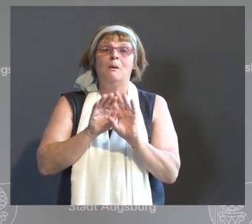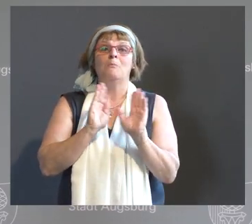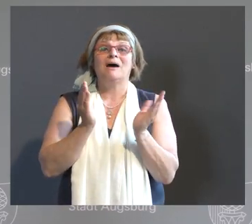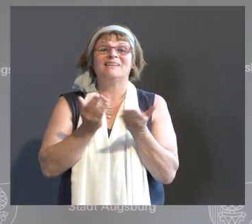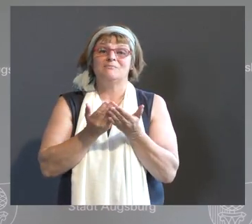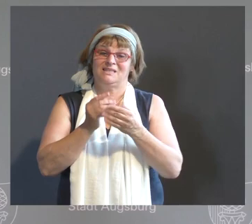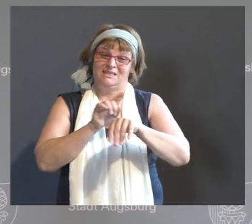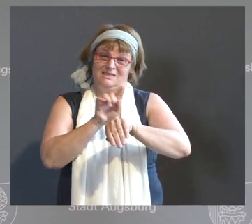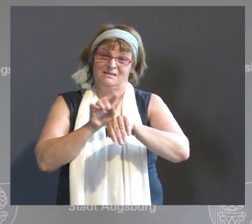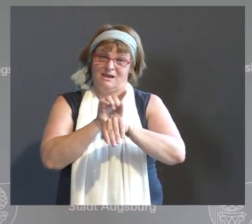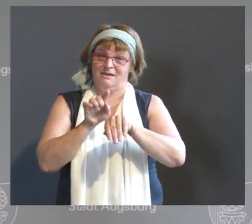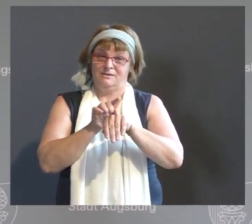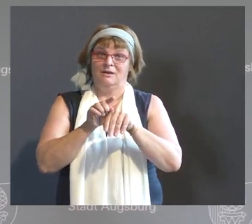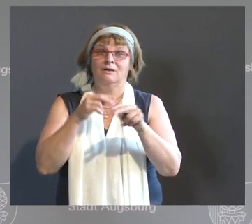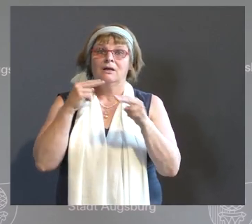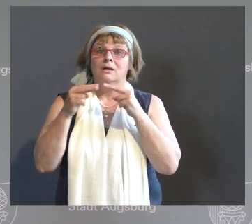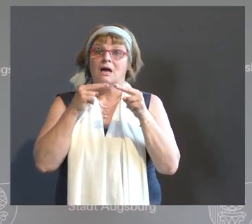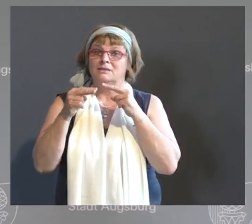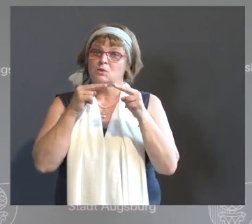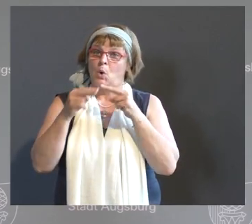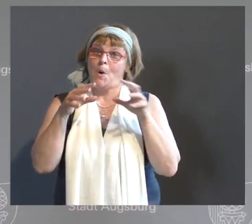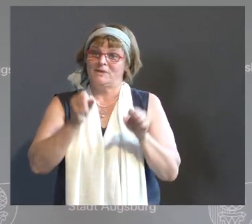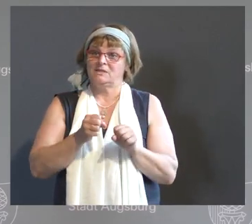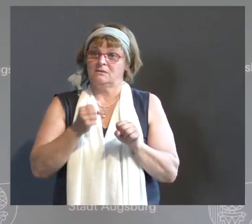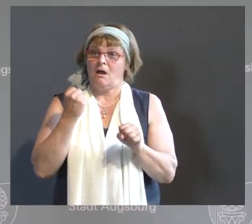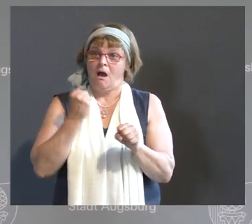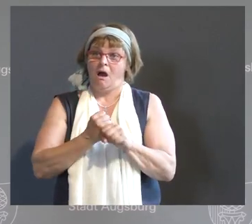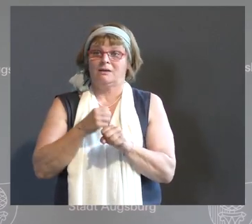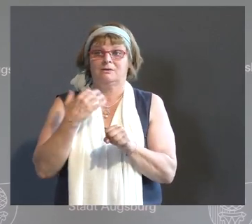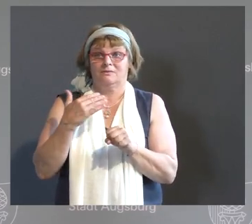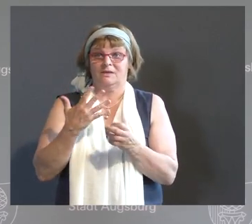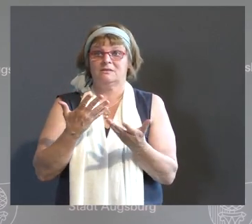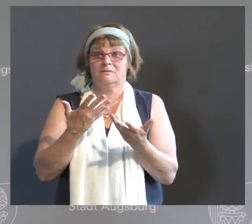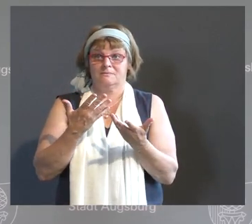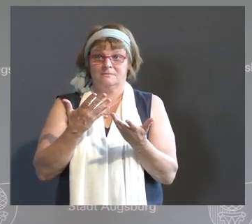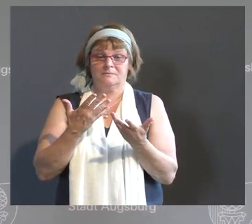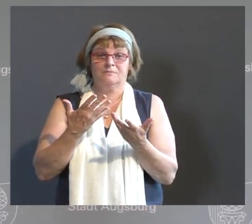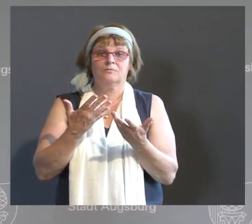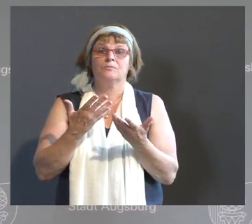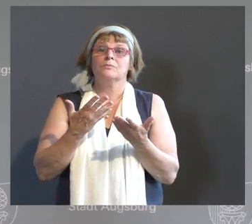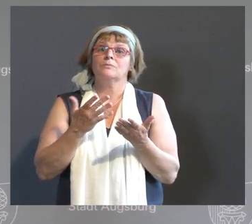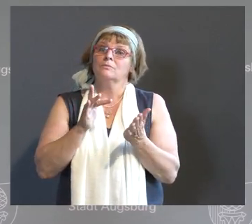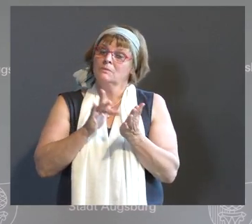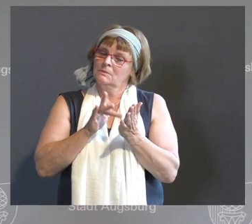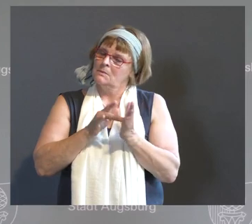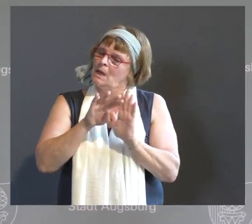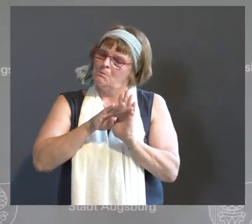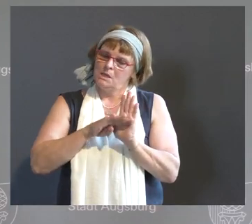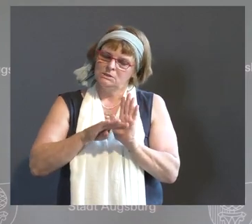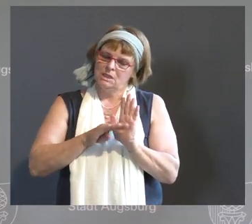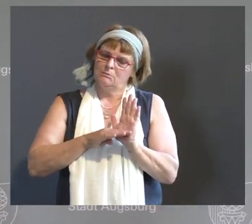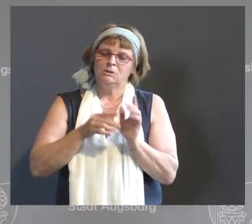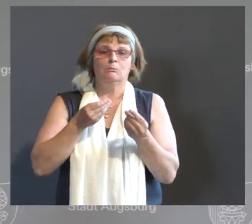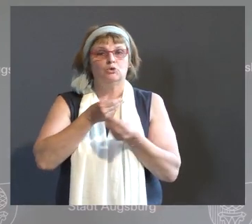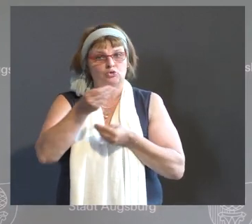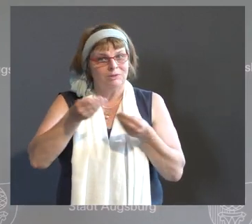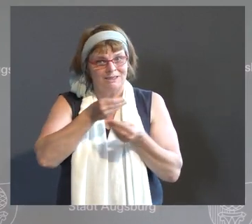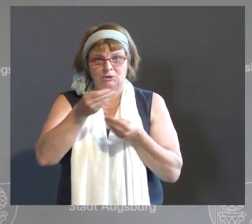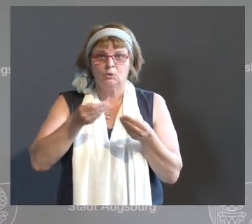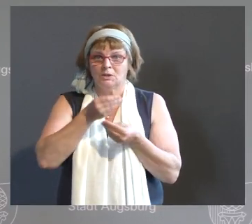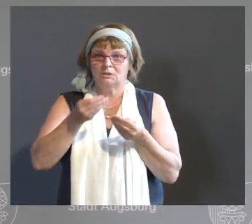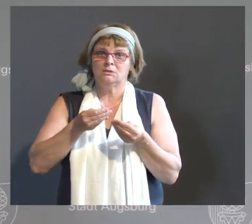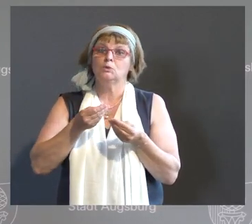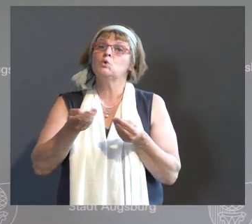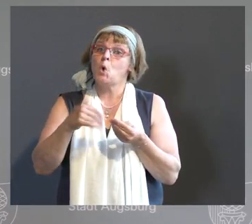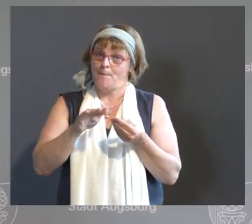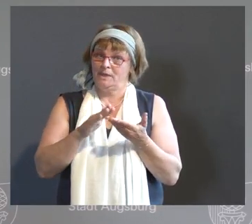alternativlos. Auch hier werden wir in dieser Woche, das wird wahrscheinlich morgen stattfinden, in eine entsprechende Konferenz einzutreten. Und dann darf man auch